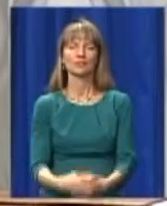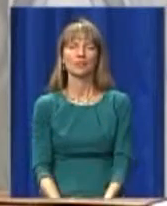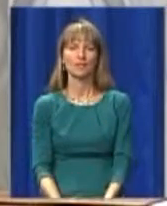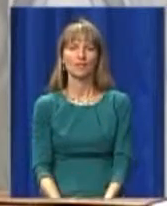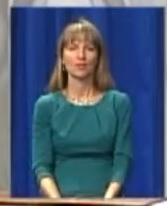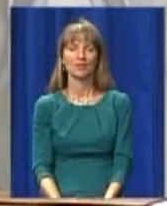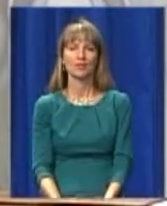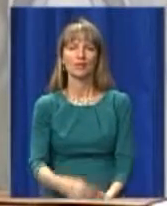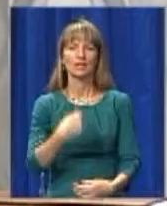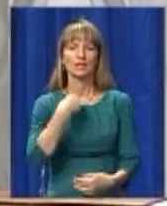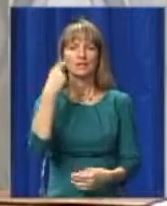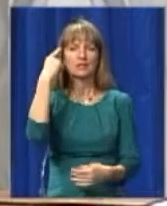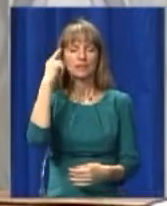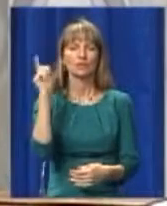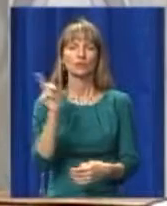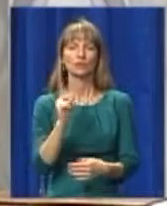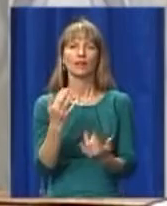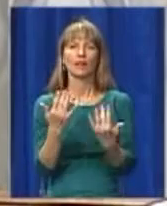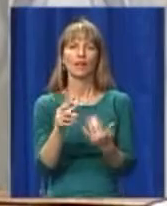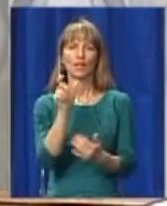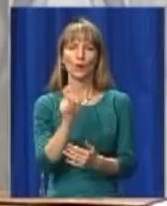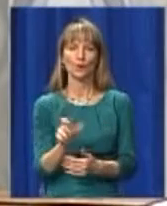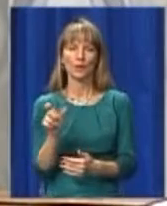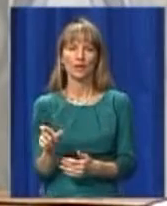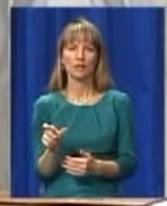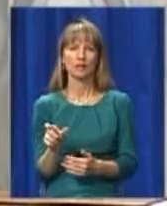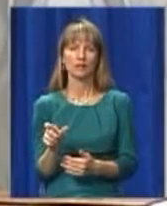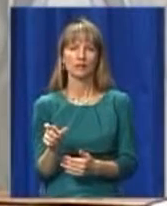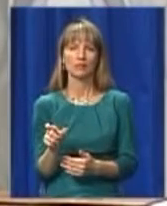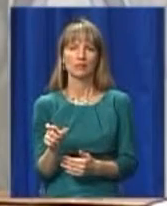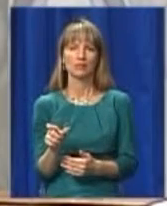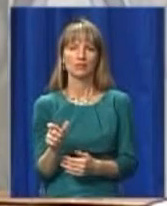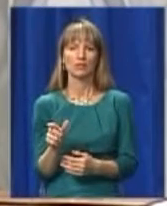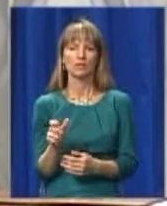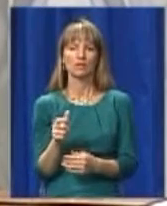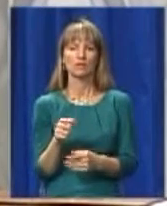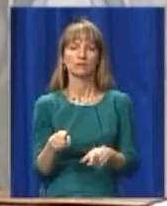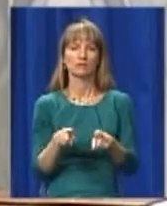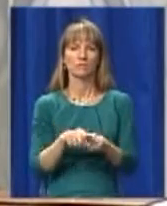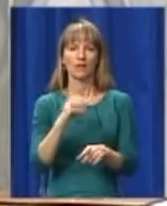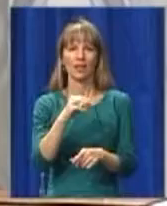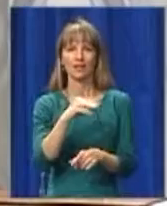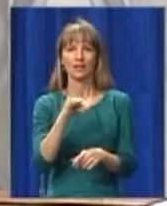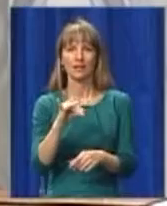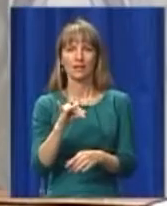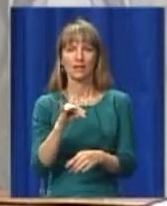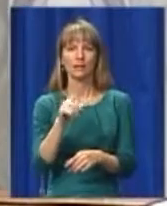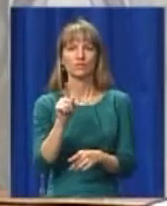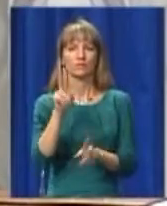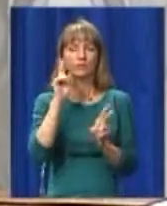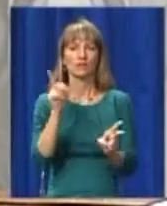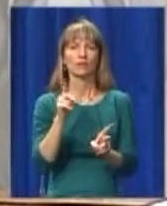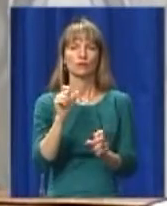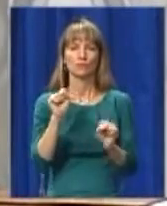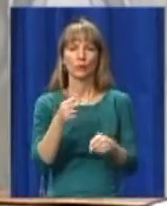Я знаю, що некоторі люди, ну, даже вот те же самые дети, они не знают, и они любят есть снег. Вот они идут